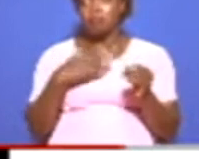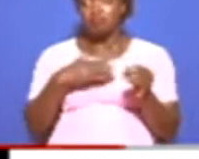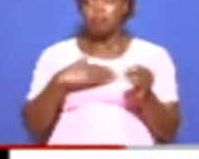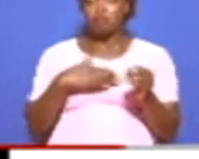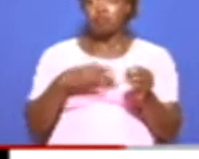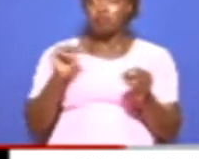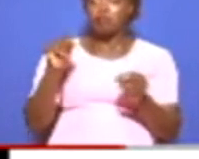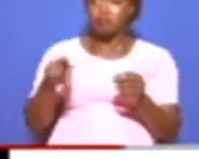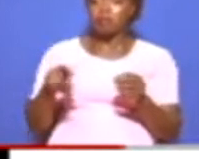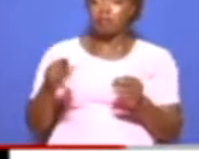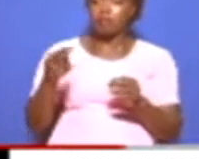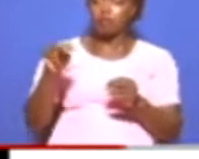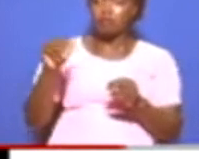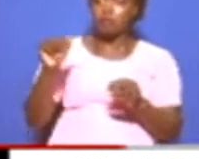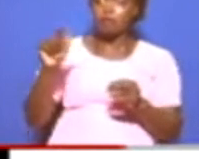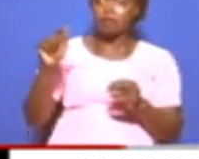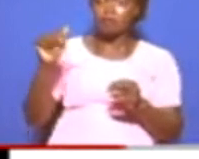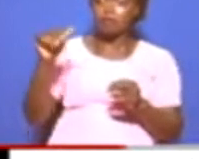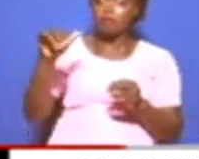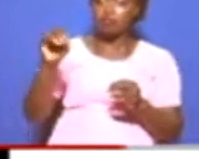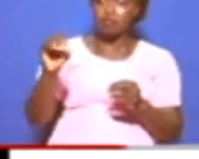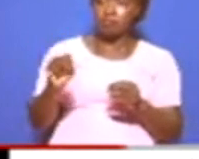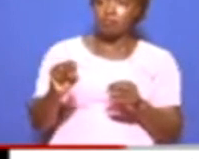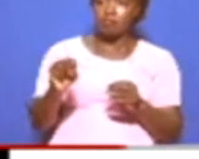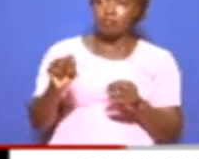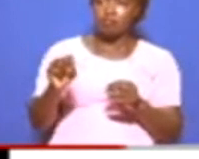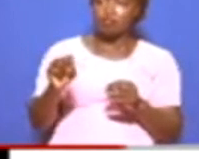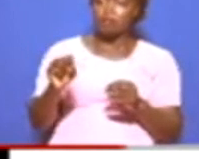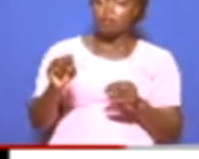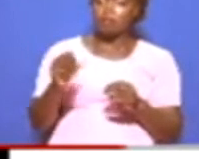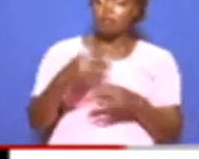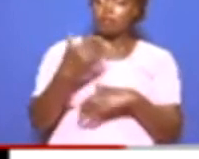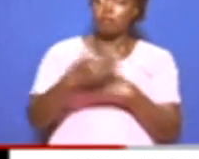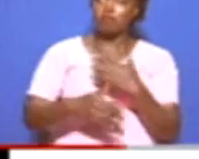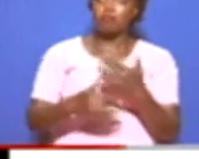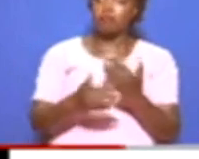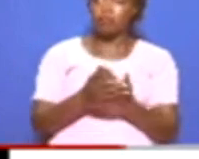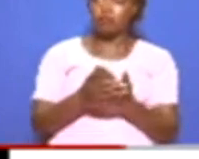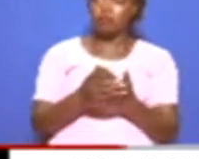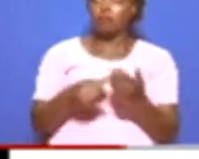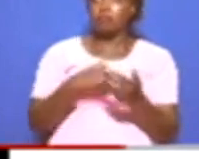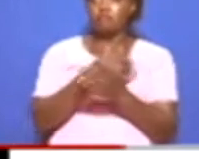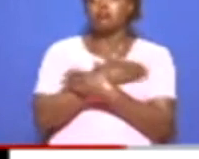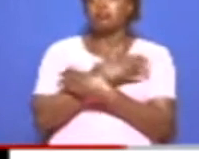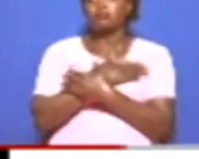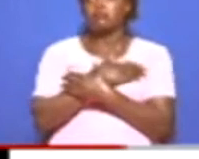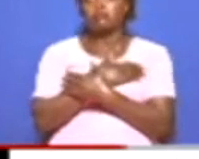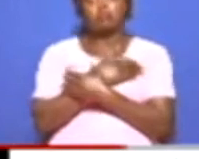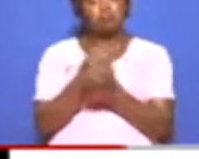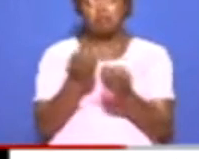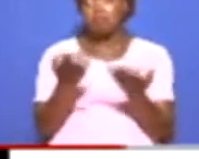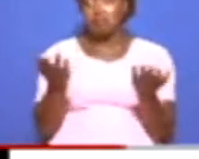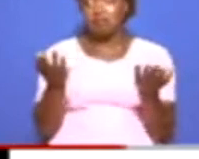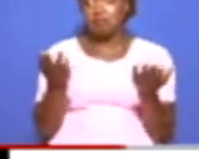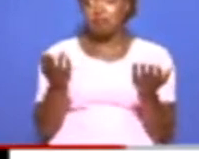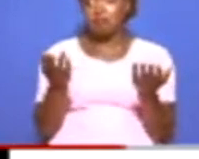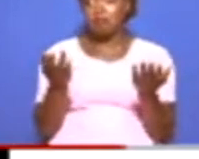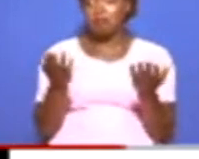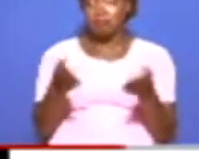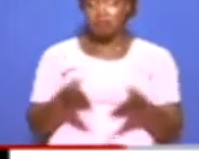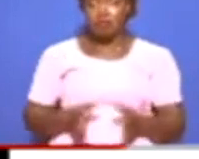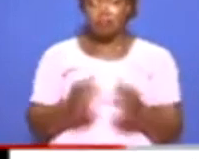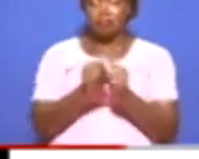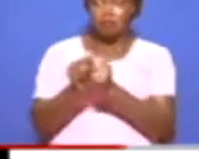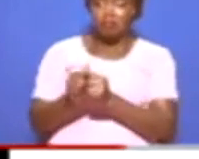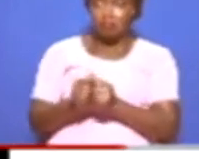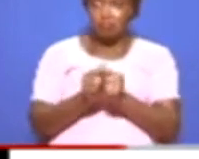cha Matayos kule Busia. Kiti hiki nimeambiwa na wenzangu wengi tuliokuwa nao, tumezaliwa nao katika mji